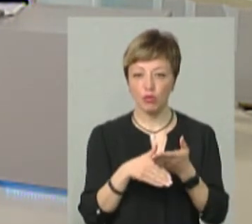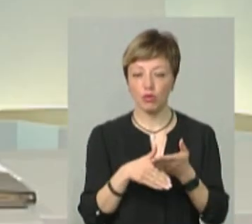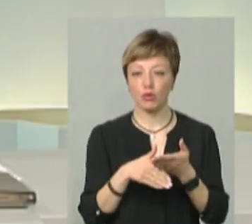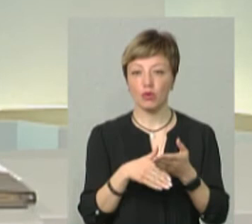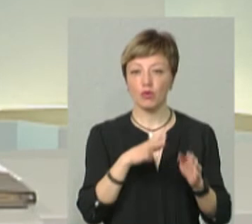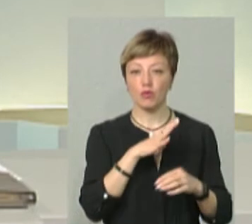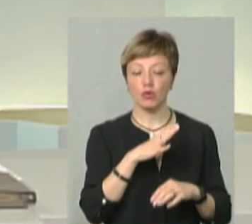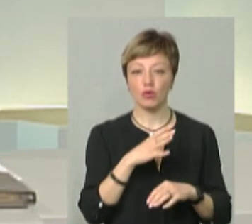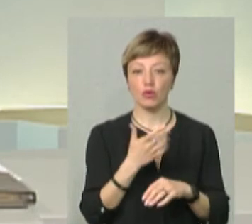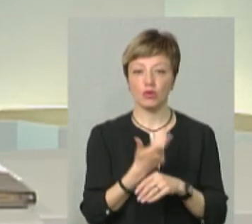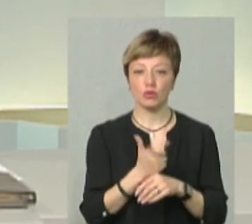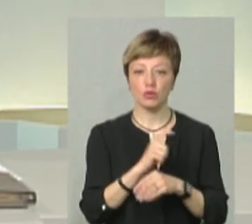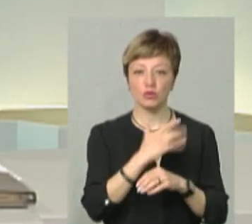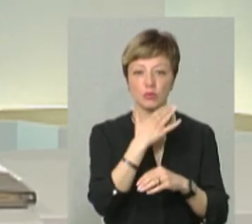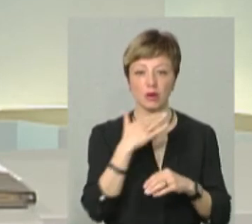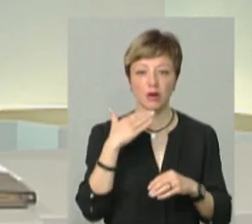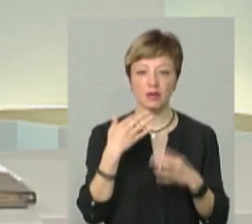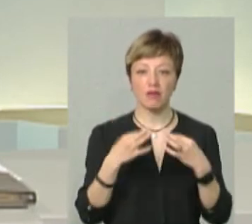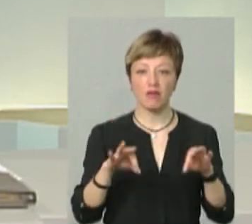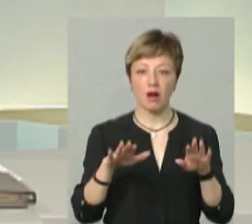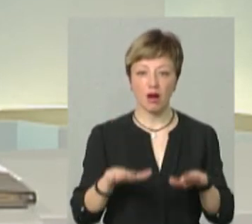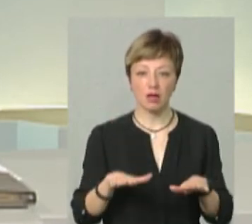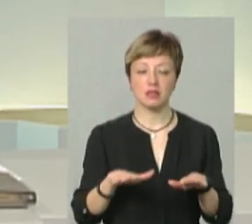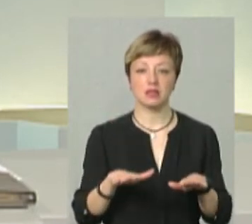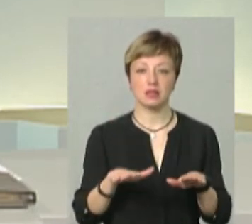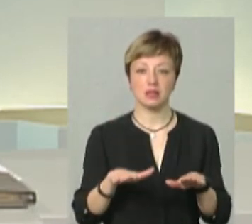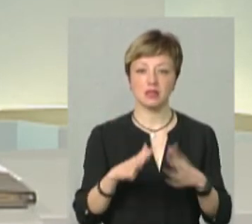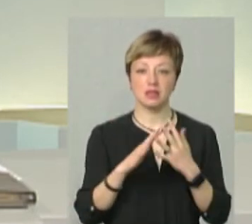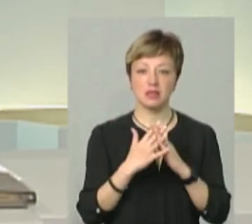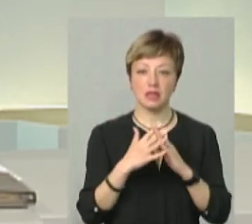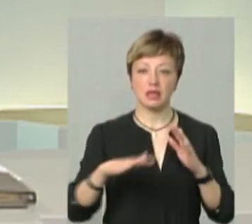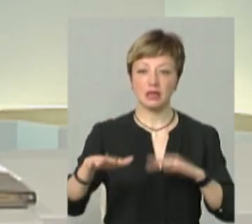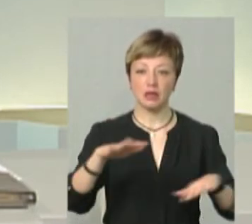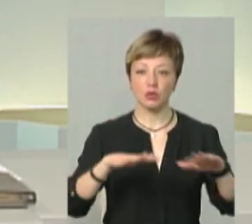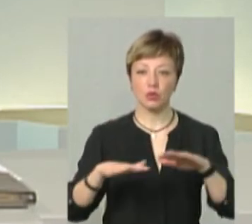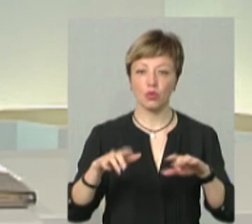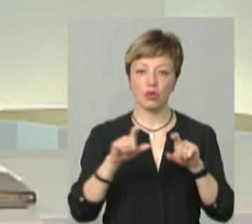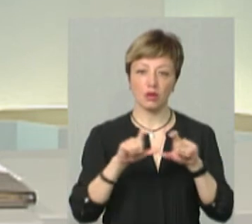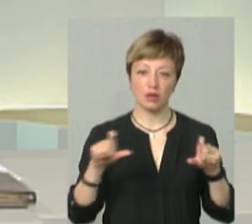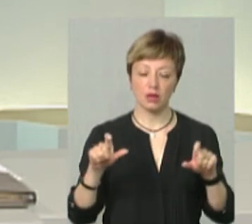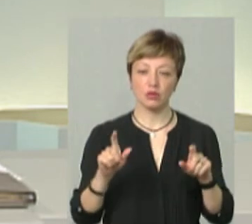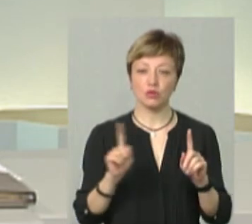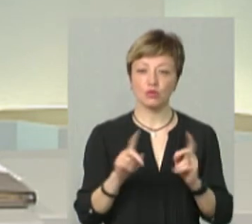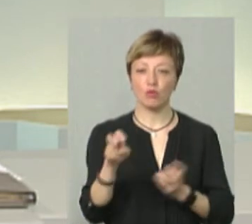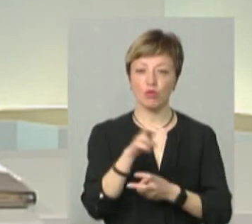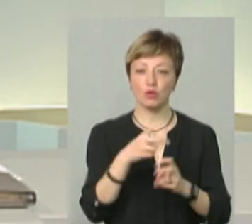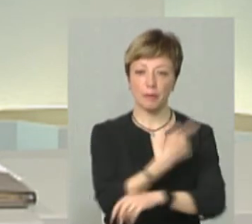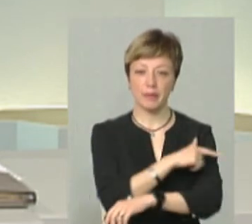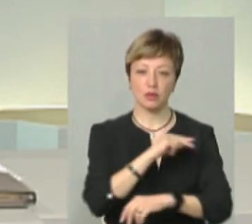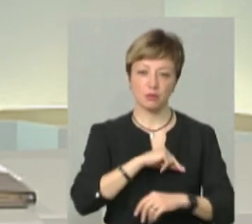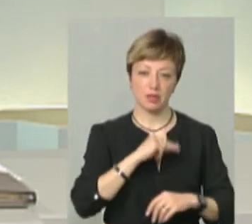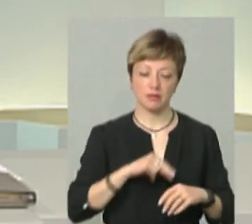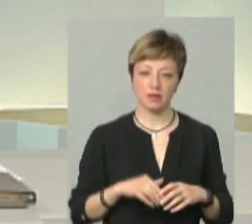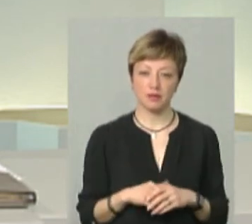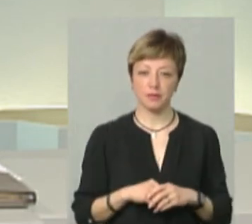І було дуже, досить багато було вакансій, особливо з сільських територій, з амбулаторій щодо пошуку медичних